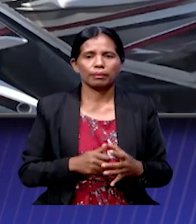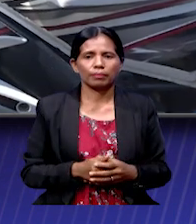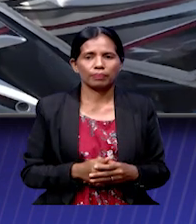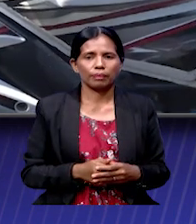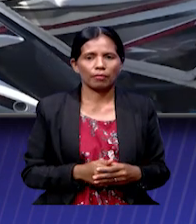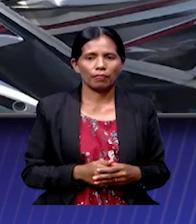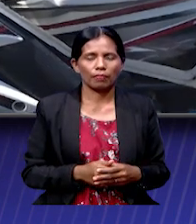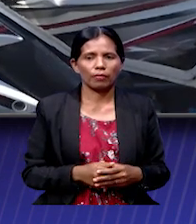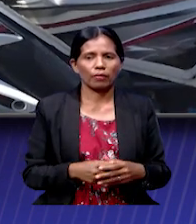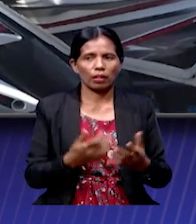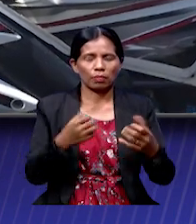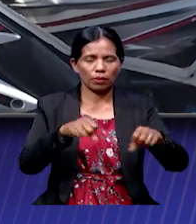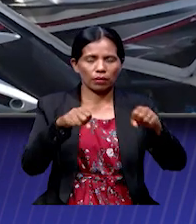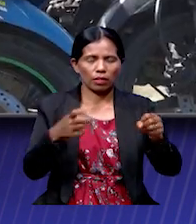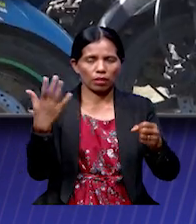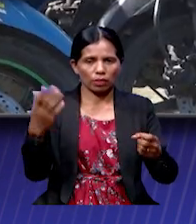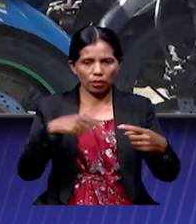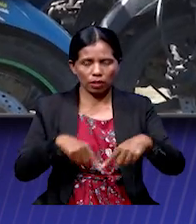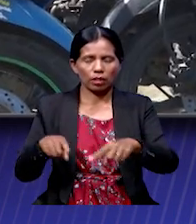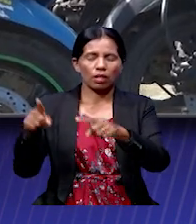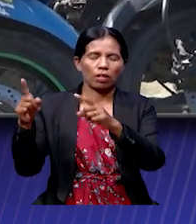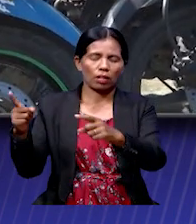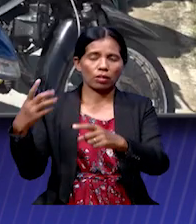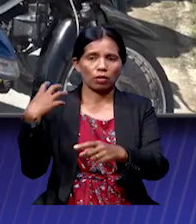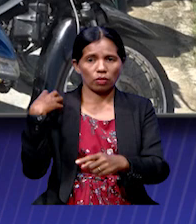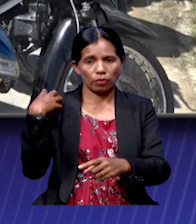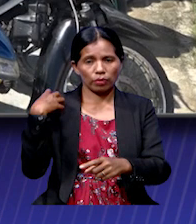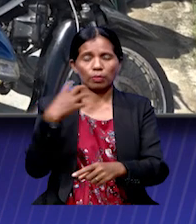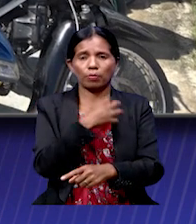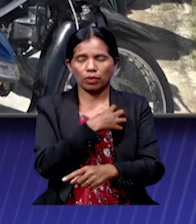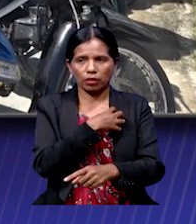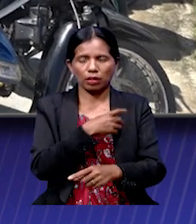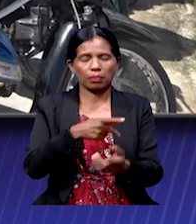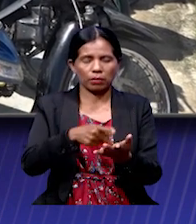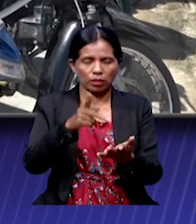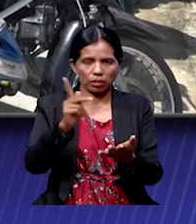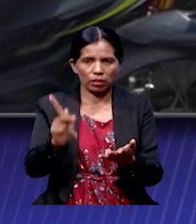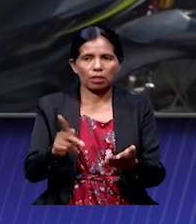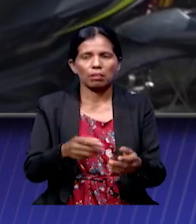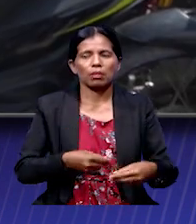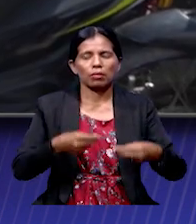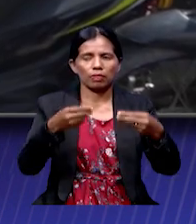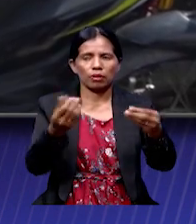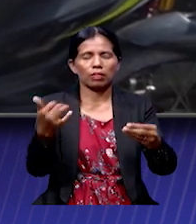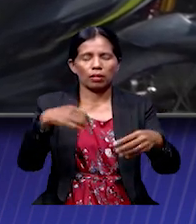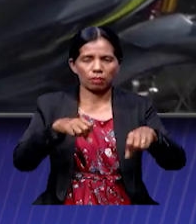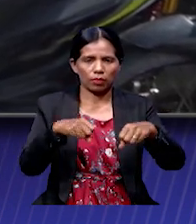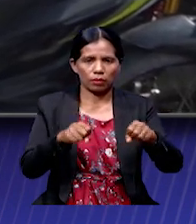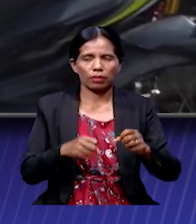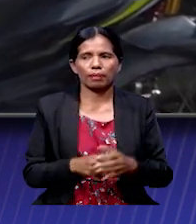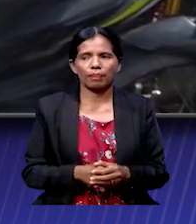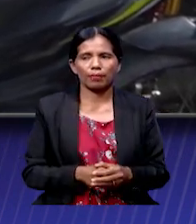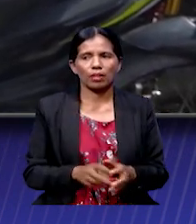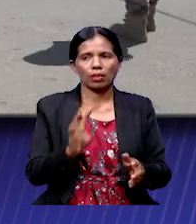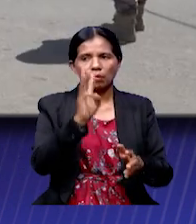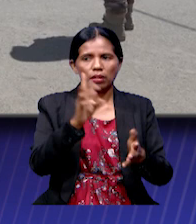Motorizada hirak ne agora segura hotu iha kuartel polisi munisipi dili baing hira nain baselo multa afuen entrega vali sirne motorizada. Alende ne kuarta